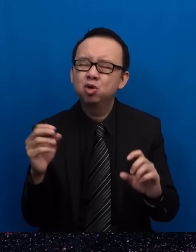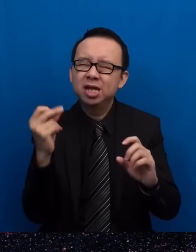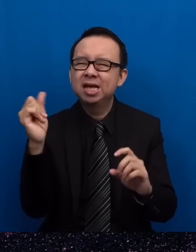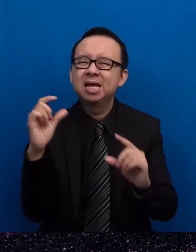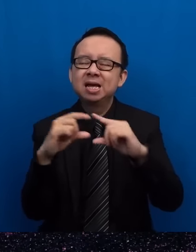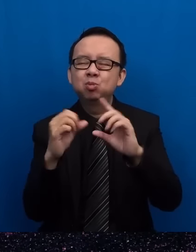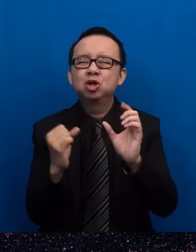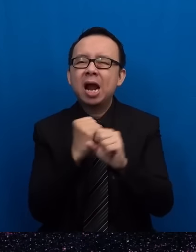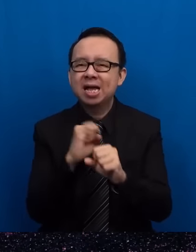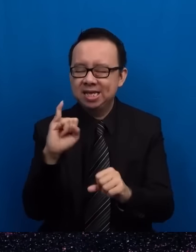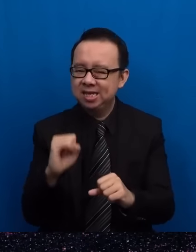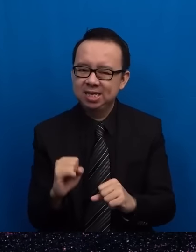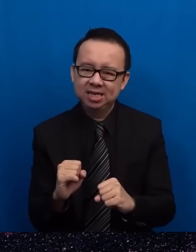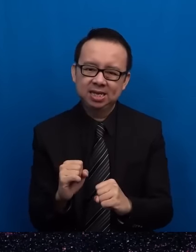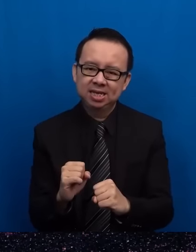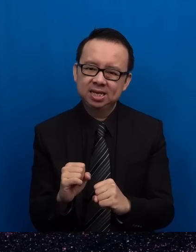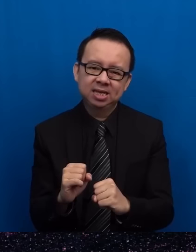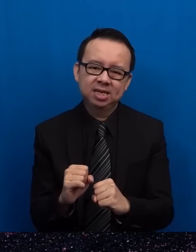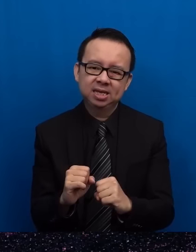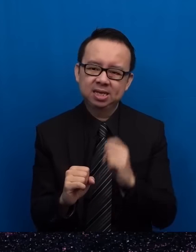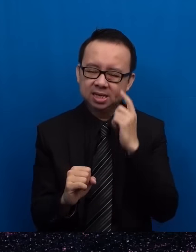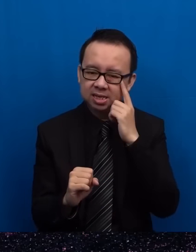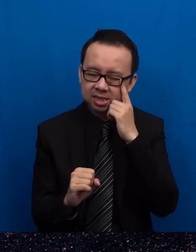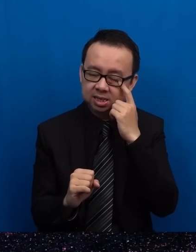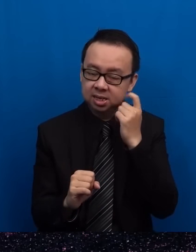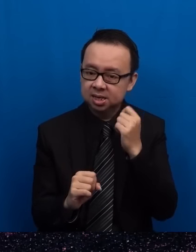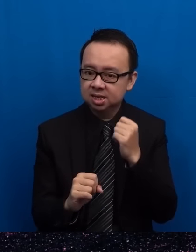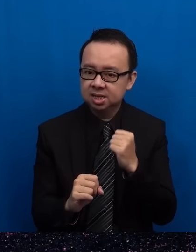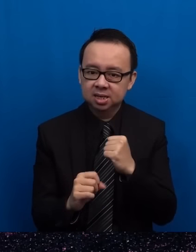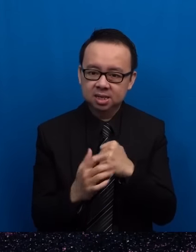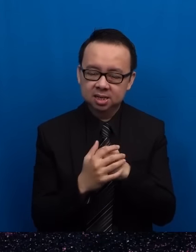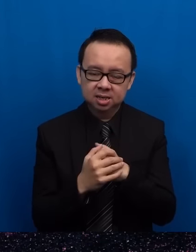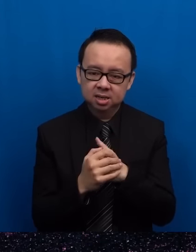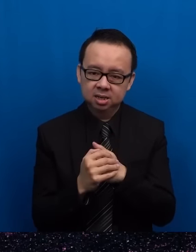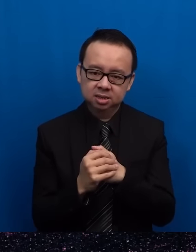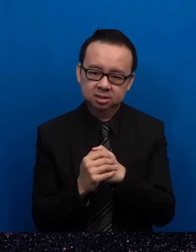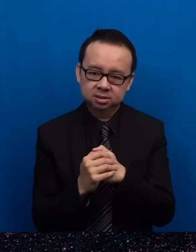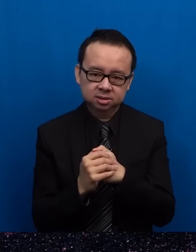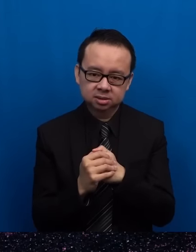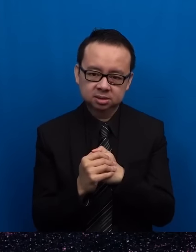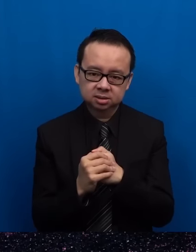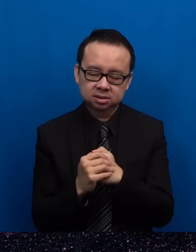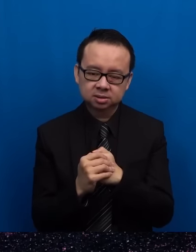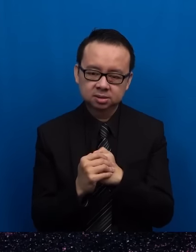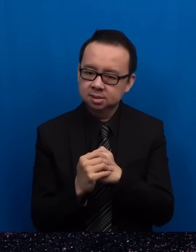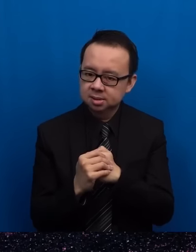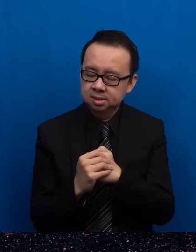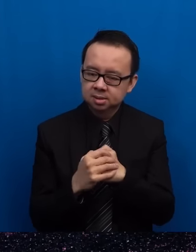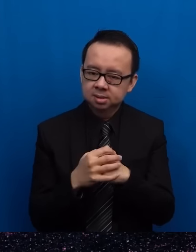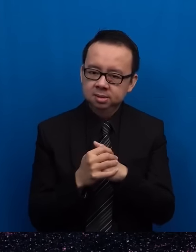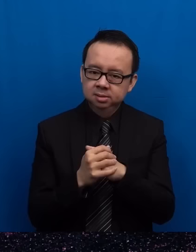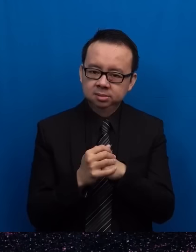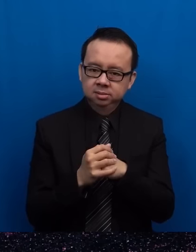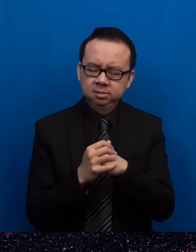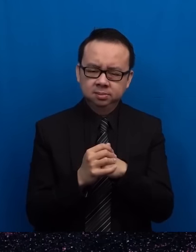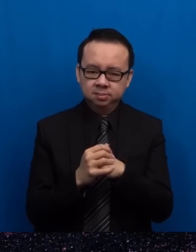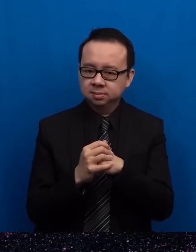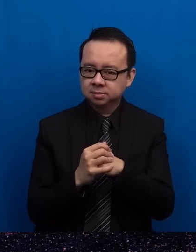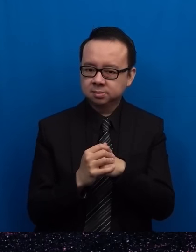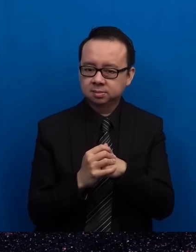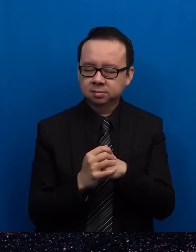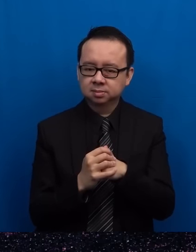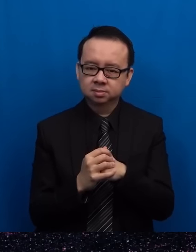untuk berkembang, perlu ragi, dan itu perlu waktu. Dan mereka nggak punya waktu karena mereka terburu-buru harus segera